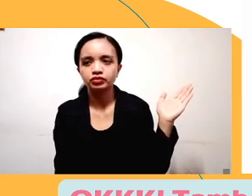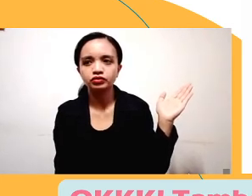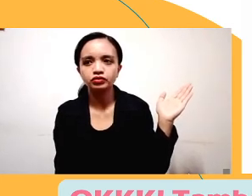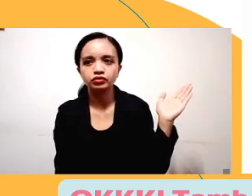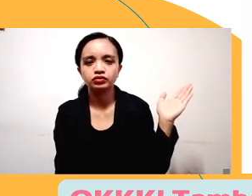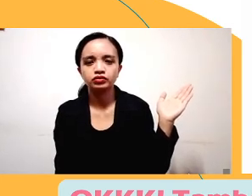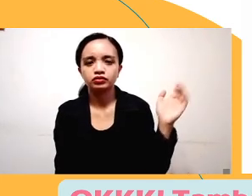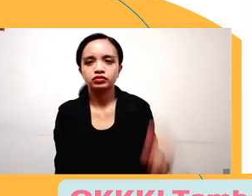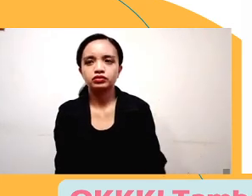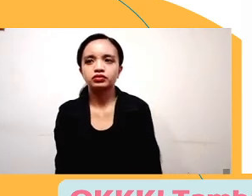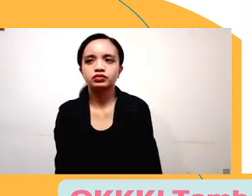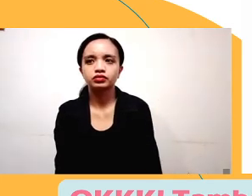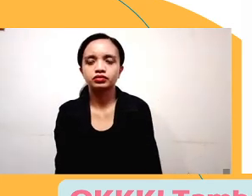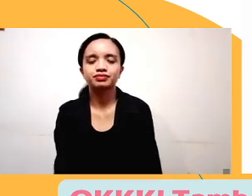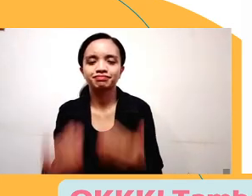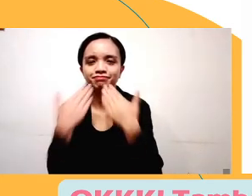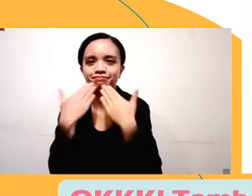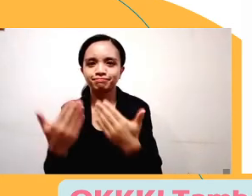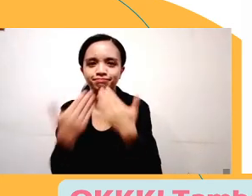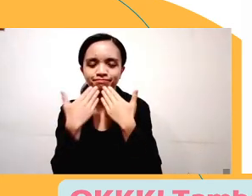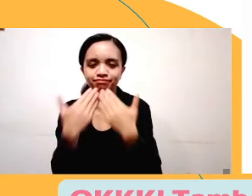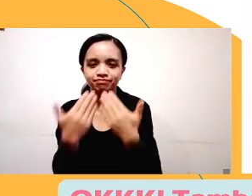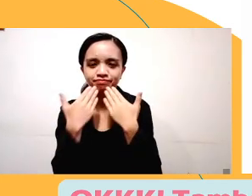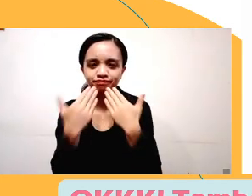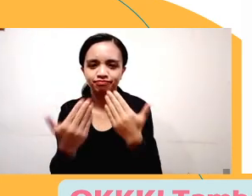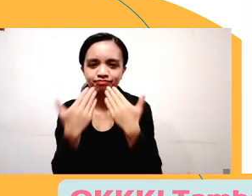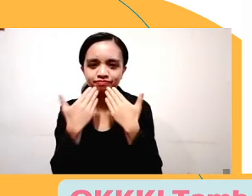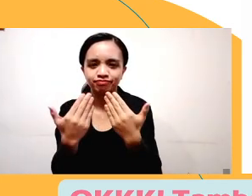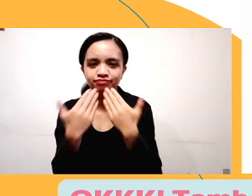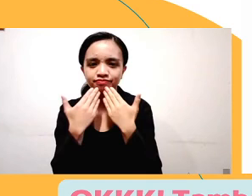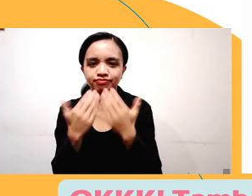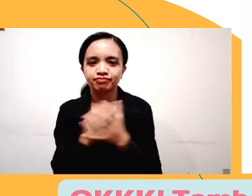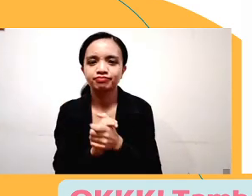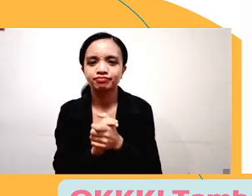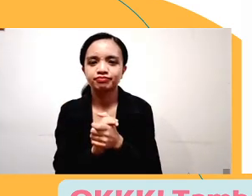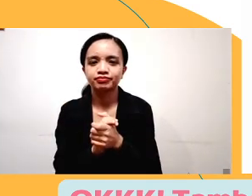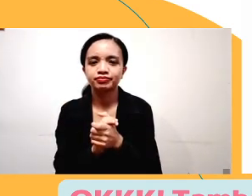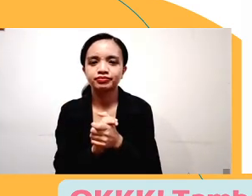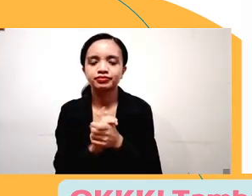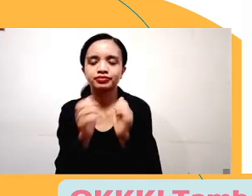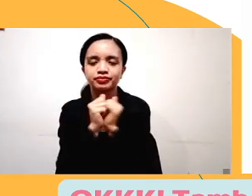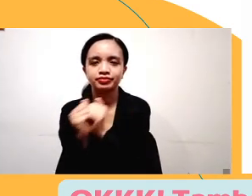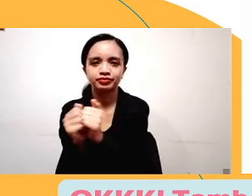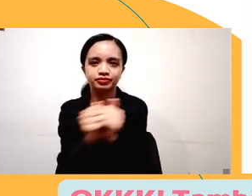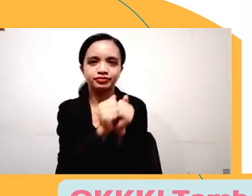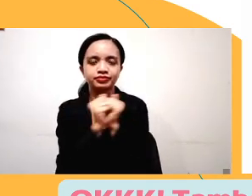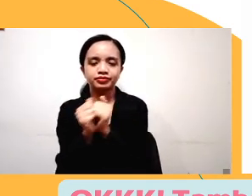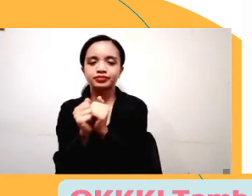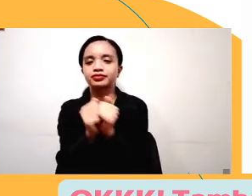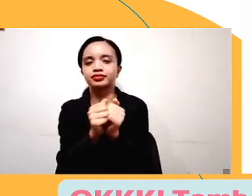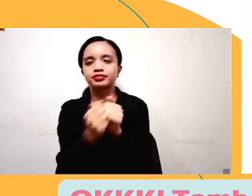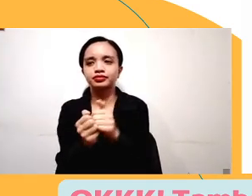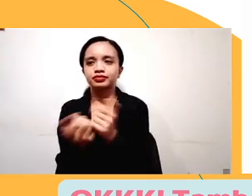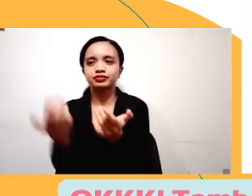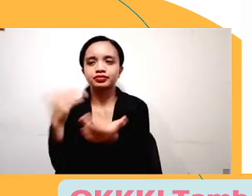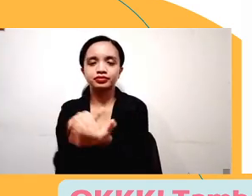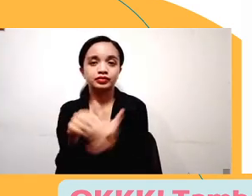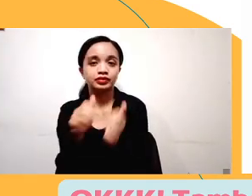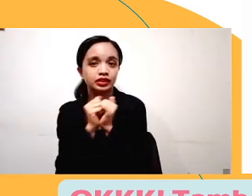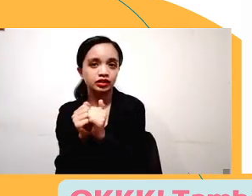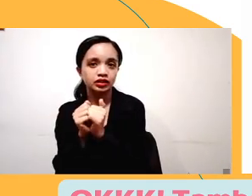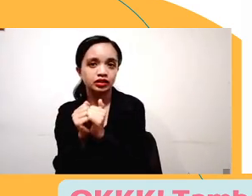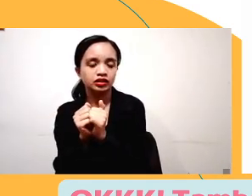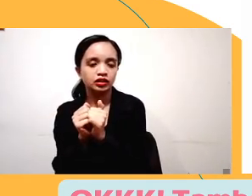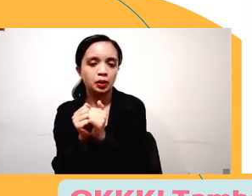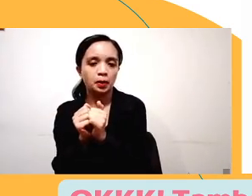deped.in/OKKK Tambayan EVAL. Maraming salamat po sa inyong pakikisama sa amin dito mga ka-bricks, katambayers